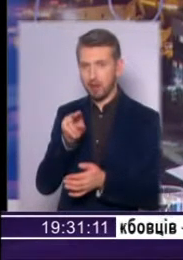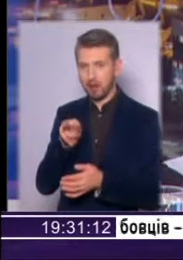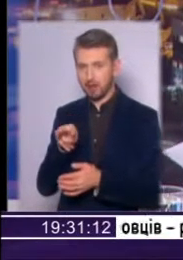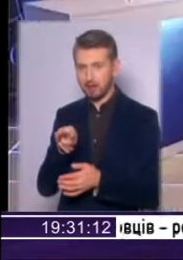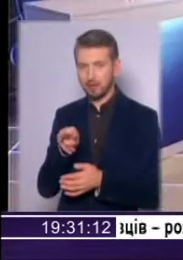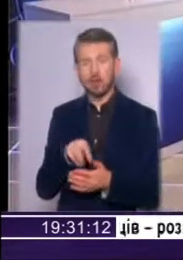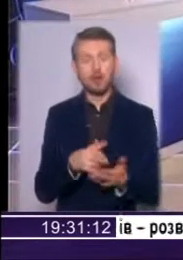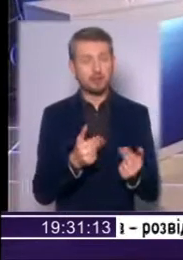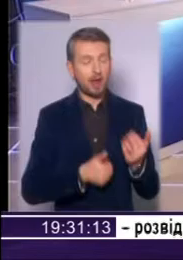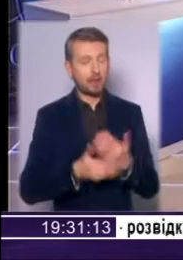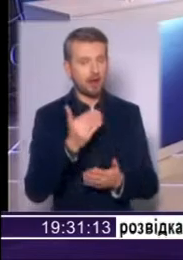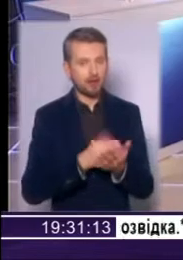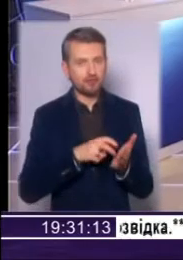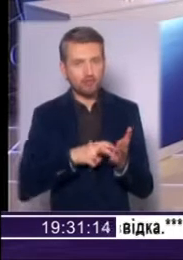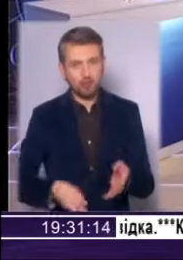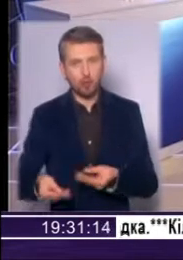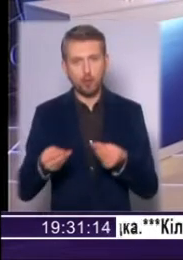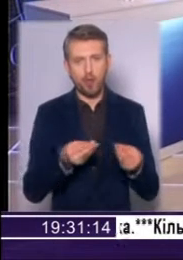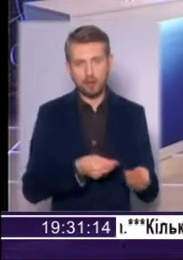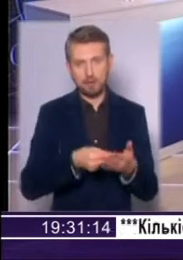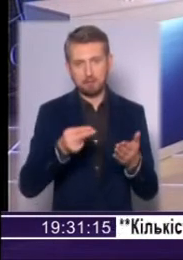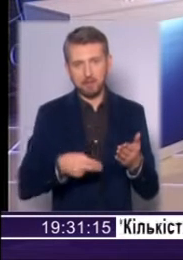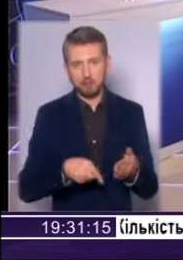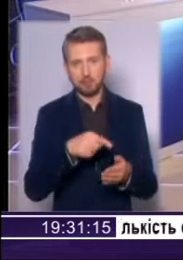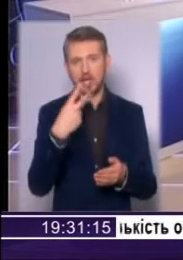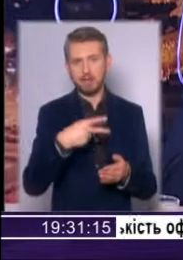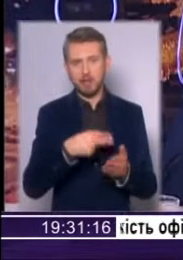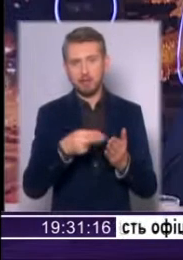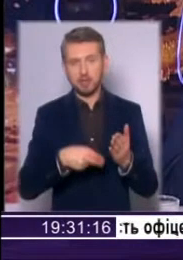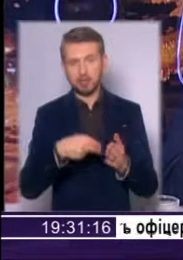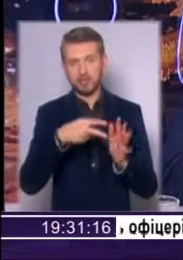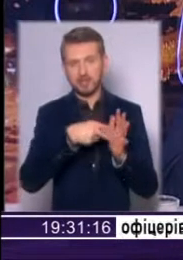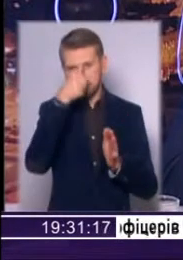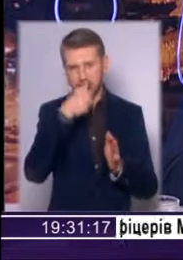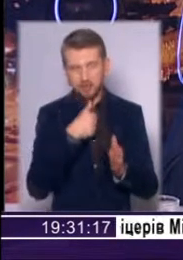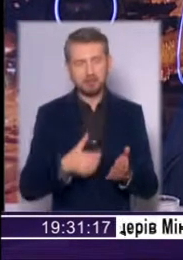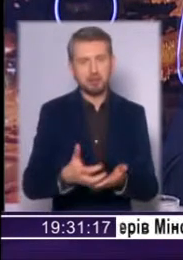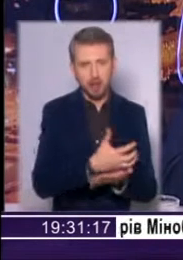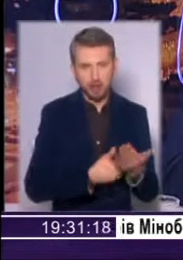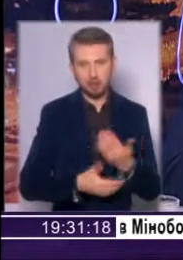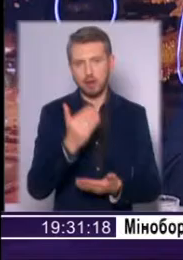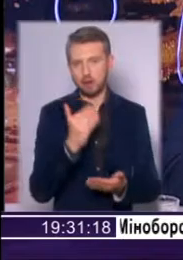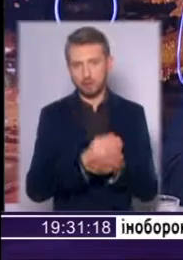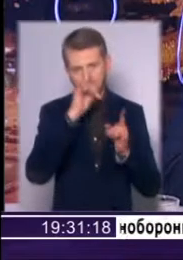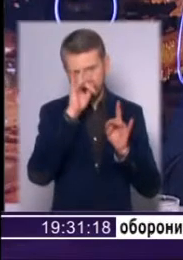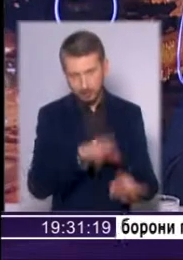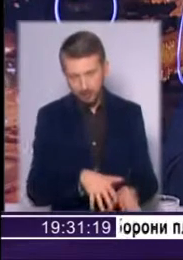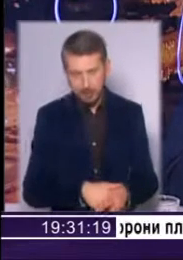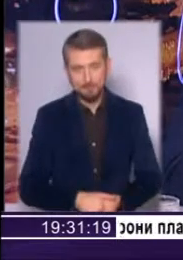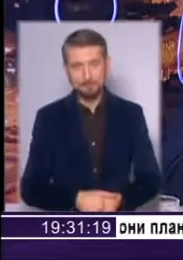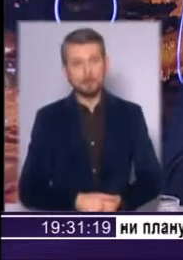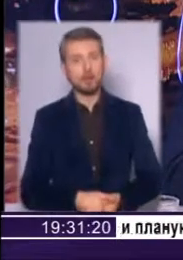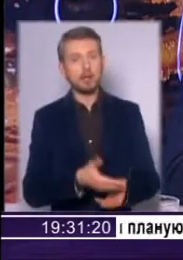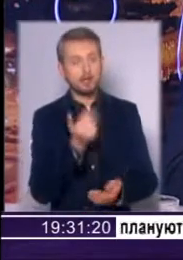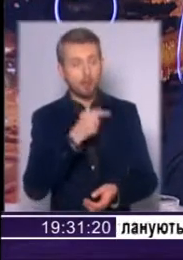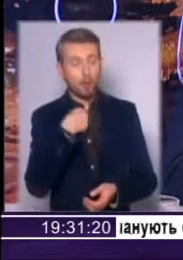вийшли радикали, вже донесли, вийшли, донесли ті підписи, там тих 20 підписів 7 місяців збирали, ну, назбирали, ну, слава Богу. Але давайте